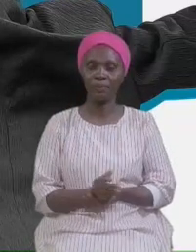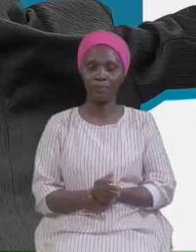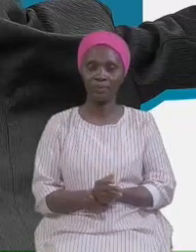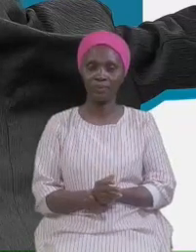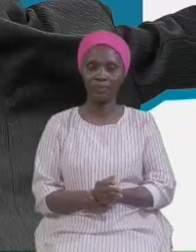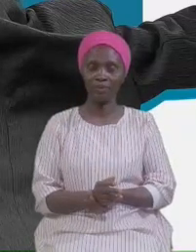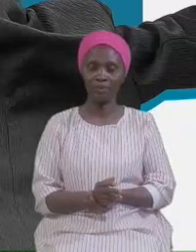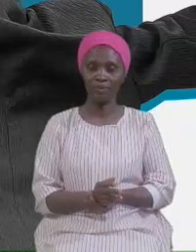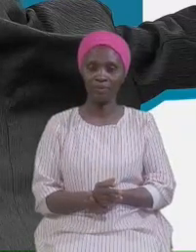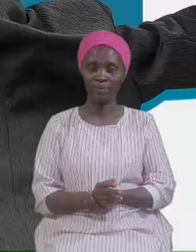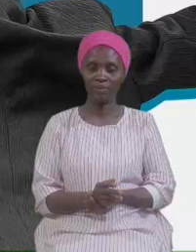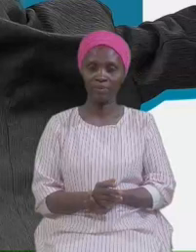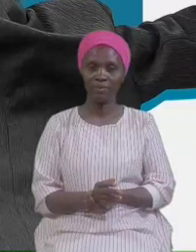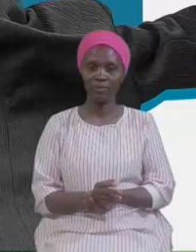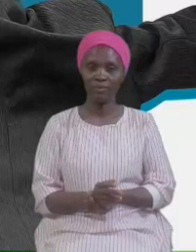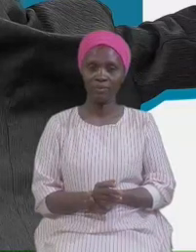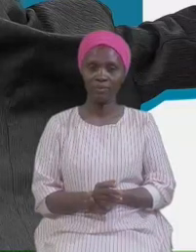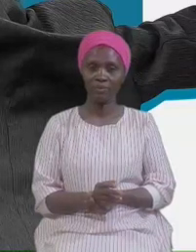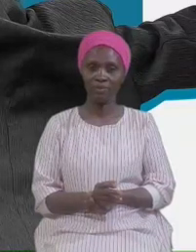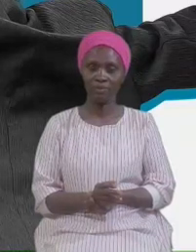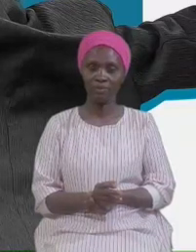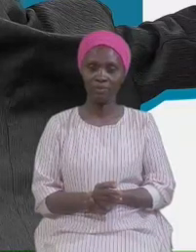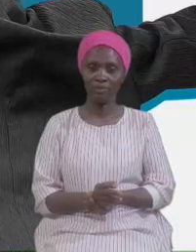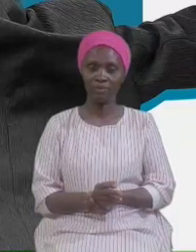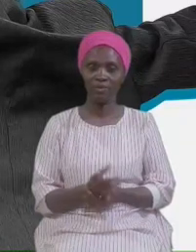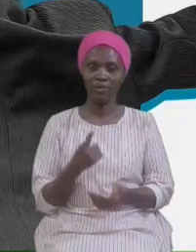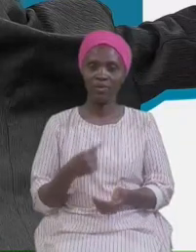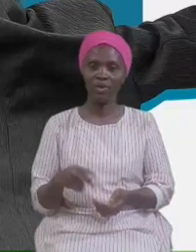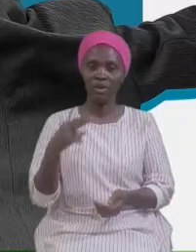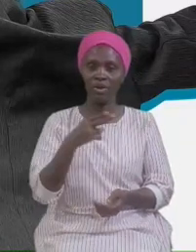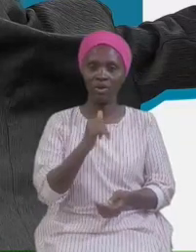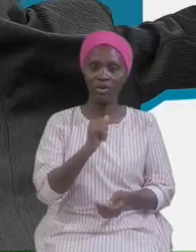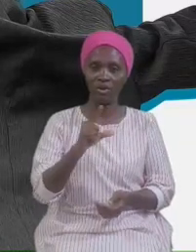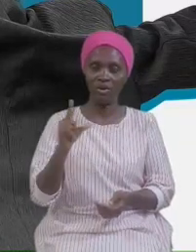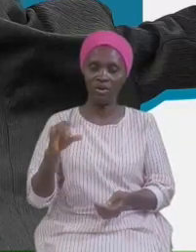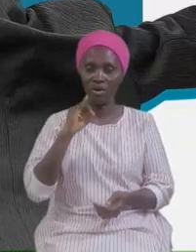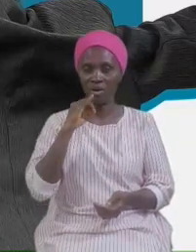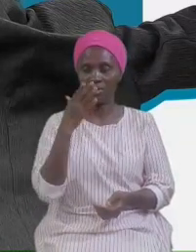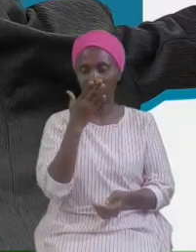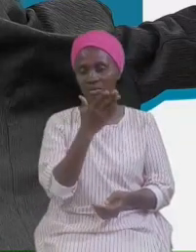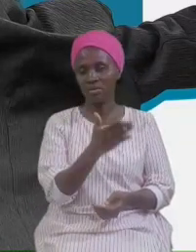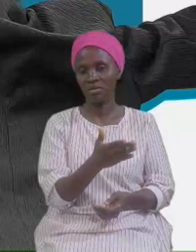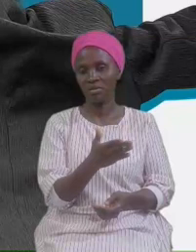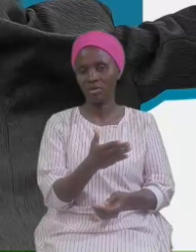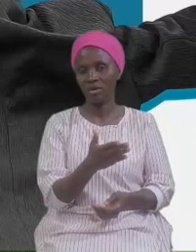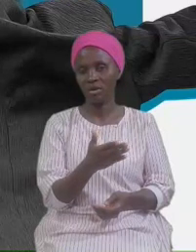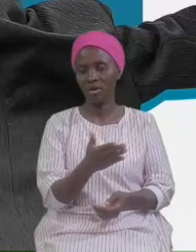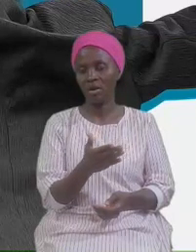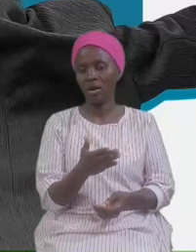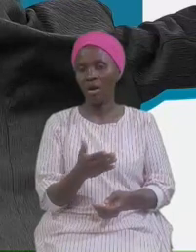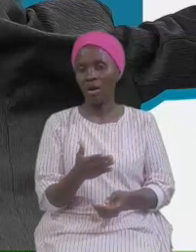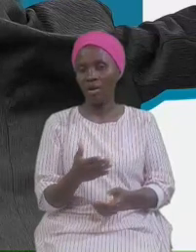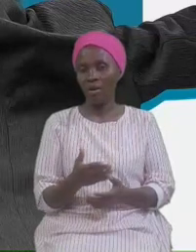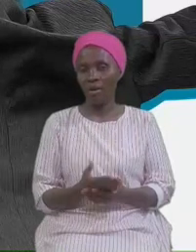Donc remplissez soigneusement le formulaire qu'on vous a distribué. Ou si vous ne savez pas écrire, demandez au conseil de vous aider.